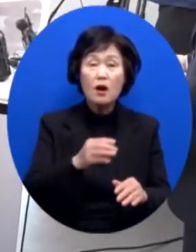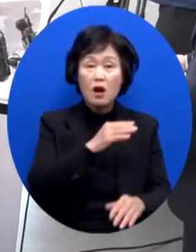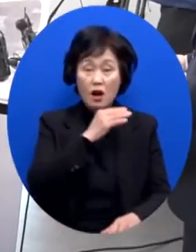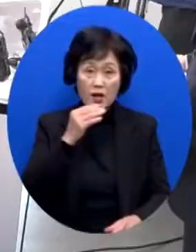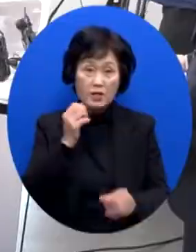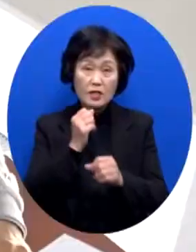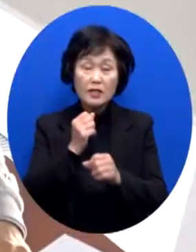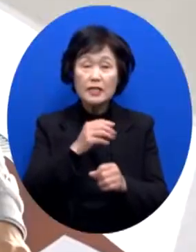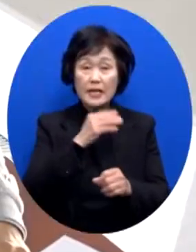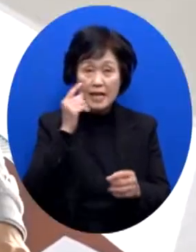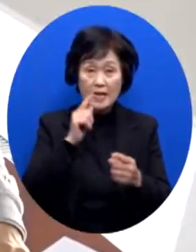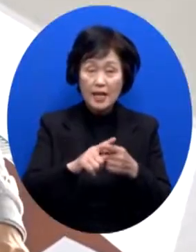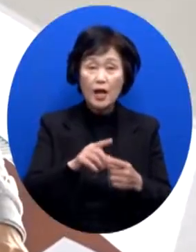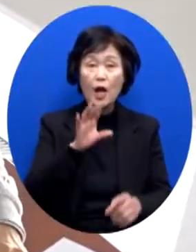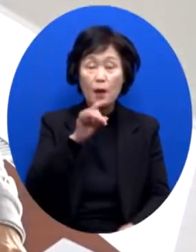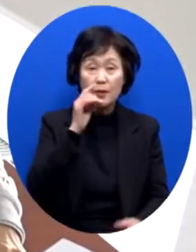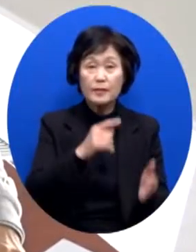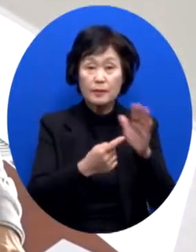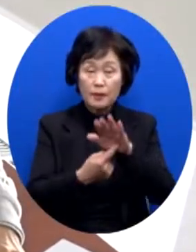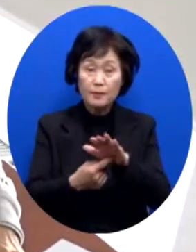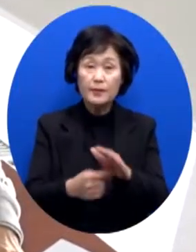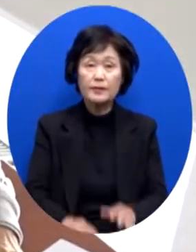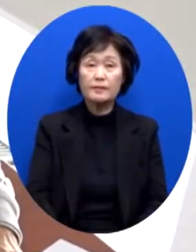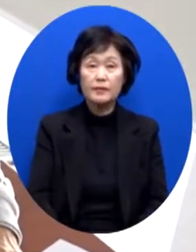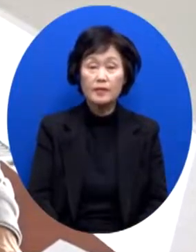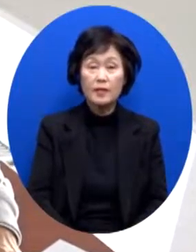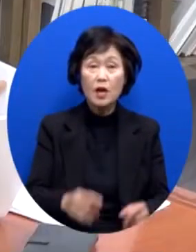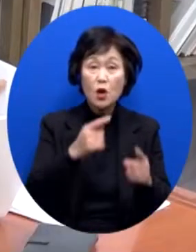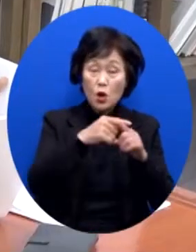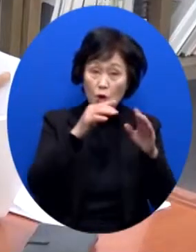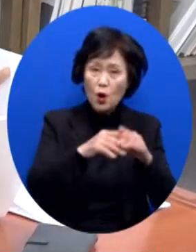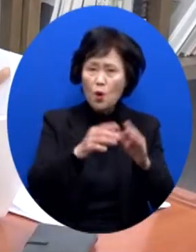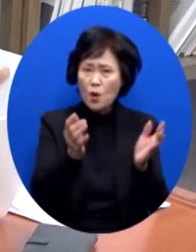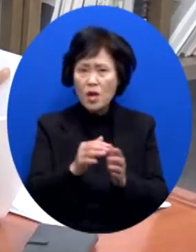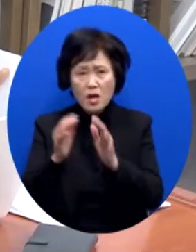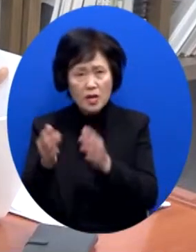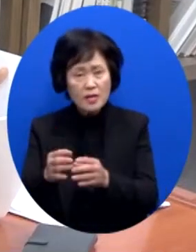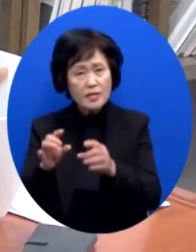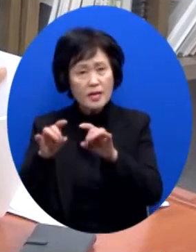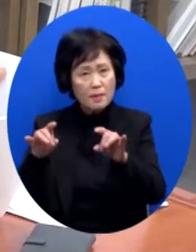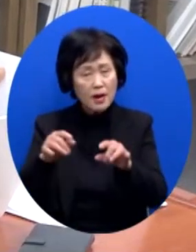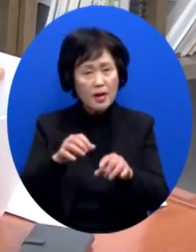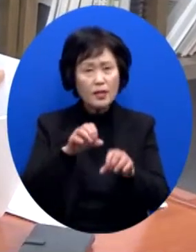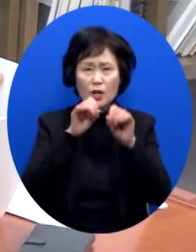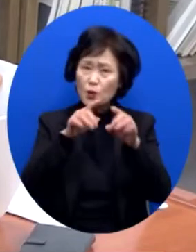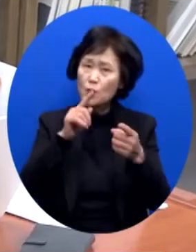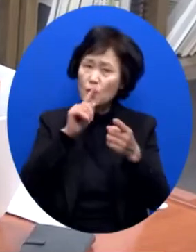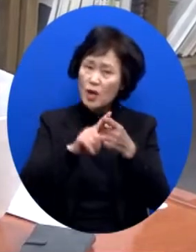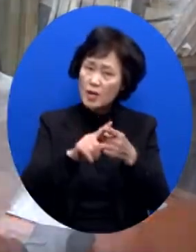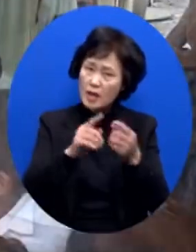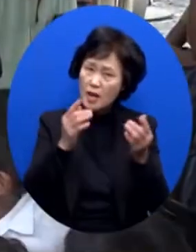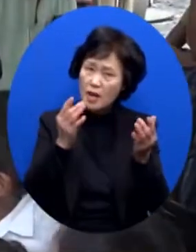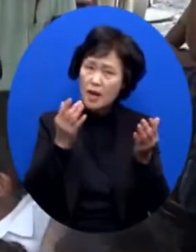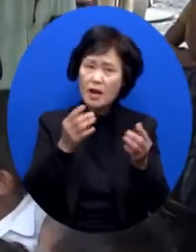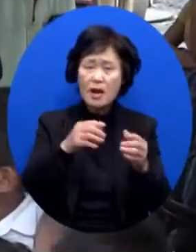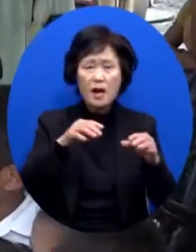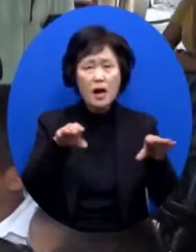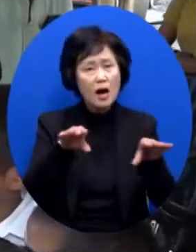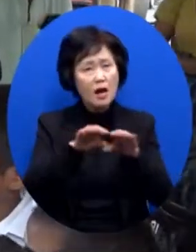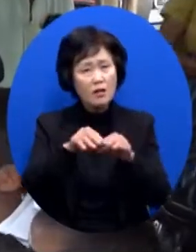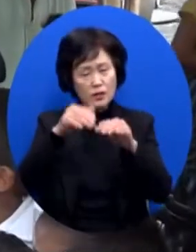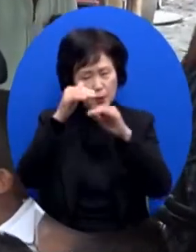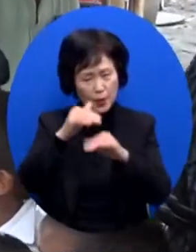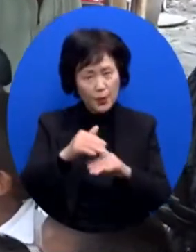명시했습니다 선교사에 대한 정의가 교회와 단체 마다 다른 점을 고려해 습니다 기준 f 하판 200 20